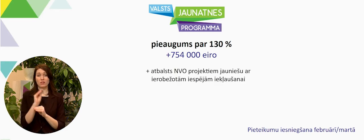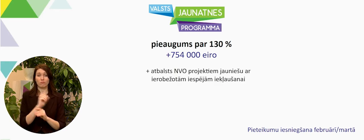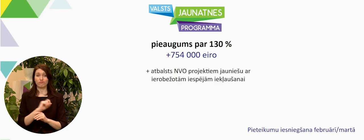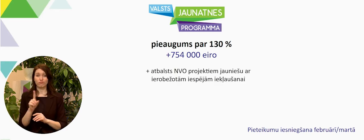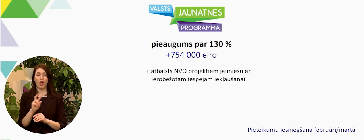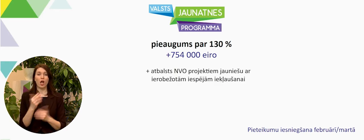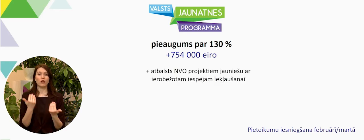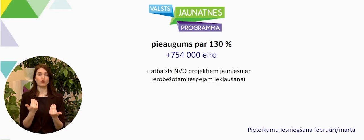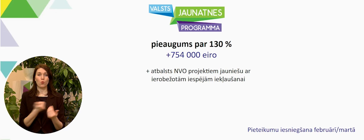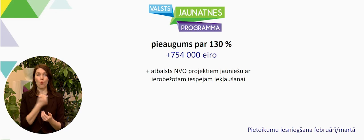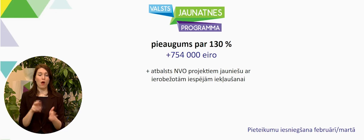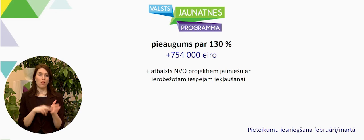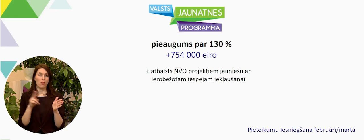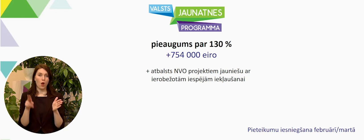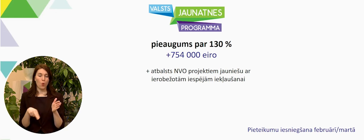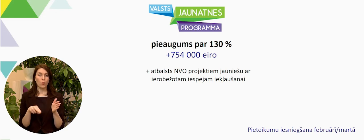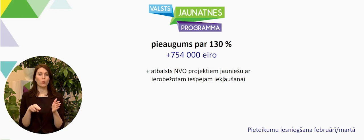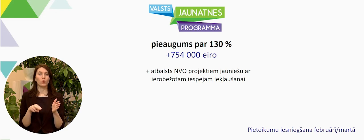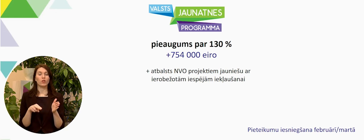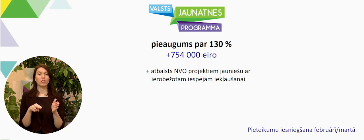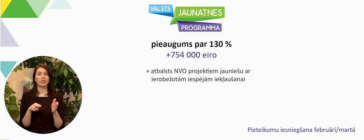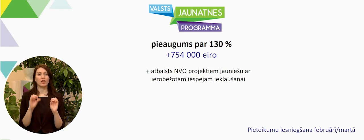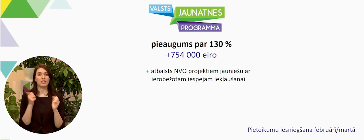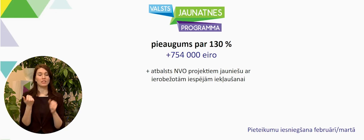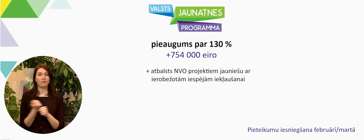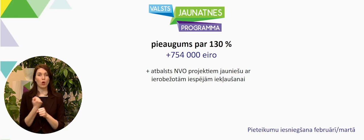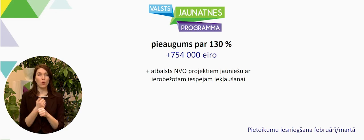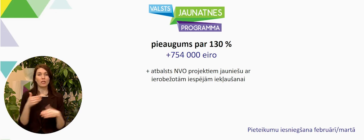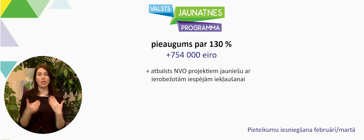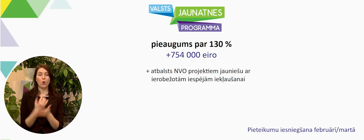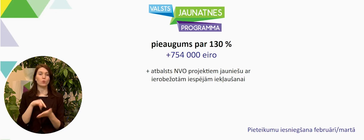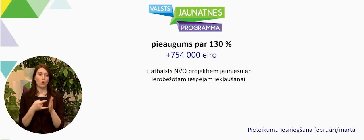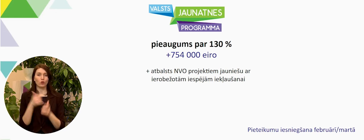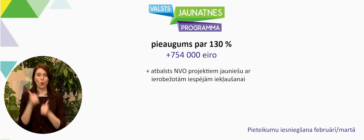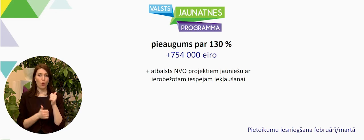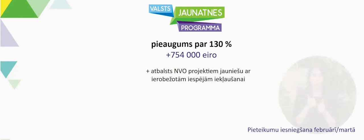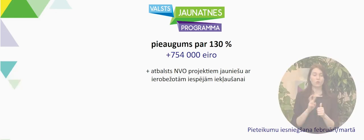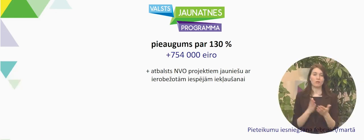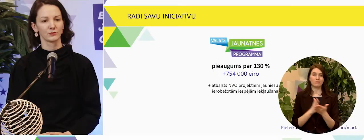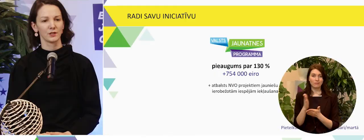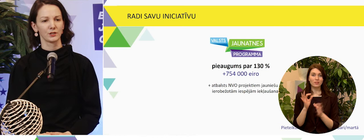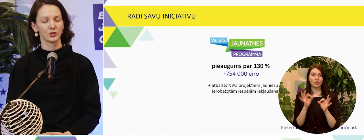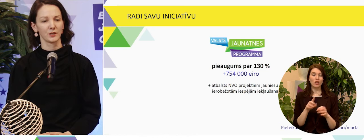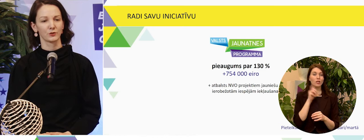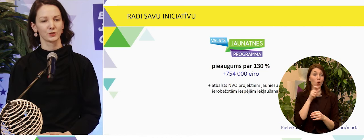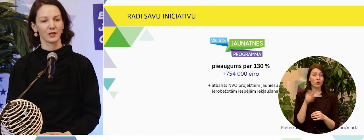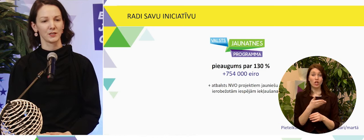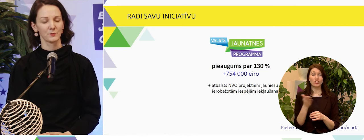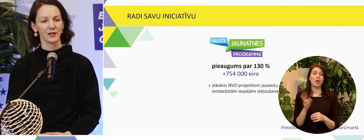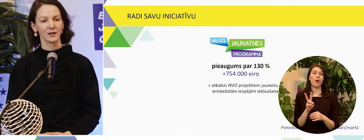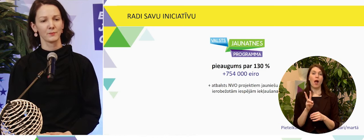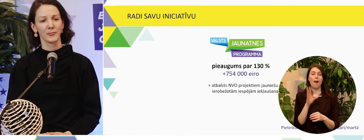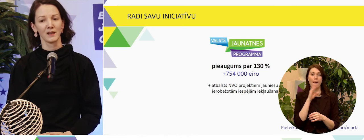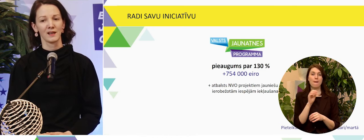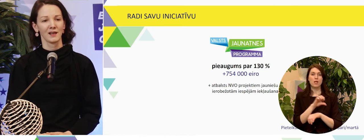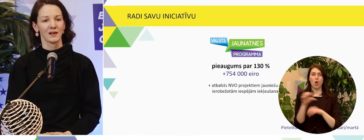ir ļāvis šajā gadā izveidot jaunu projektu konkursu, kas būs vērts tieši uz jauniešiem ar ierobežētām